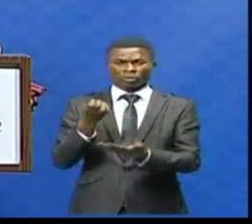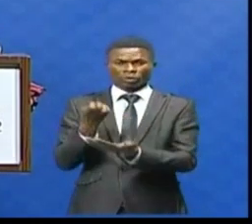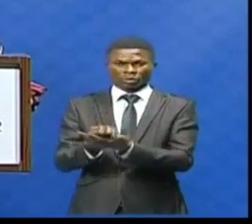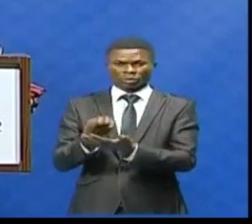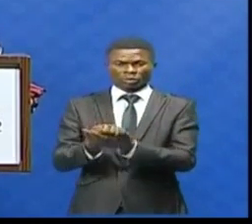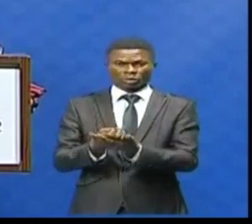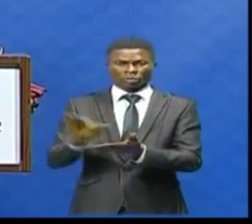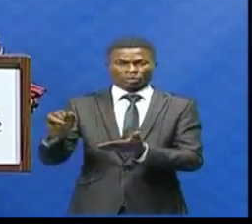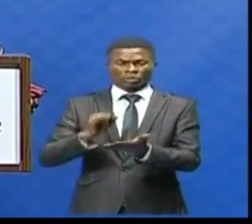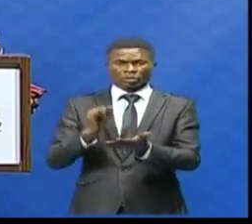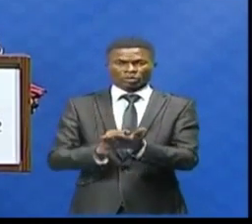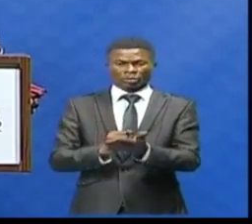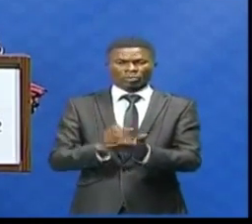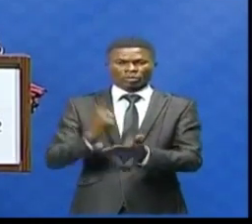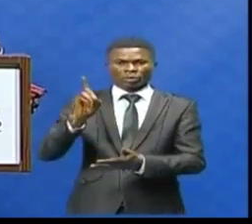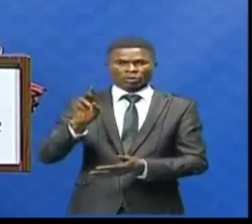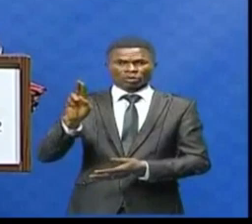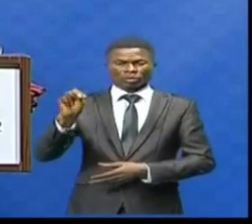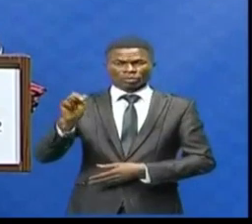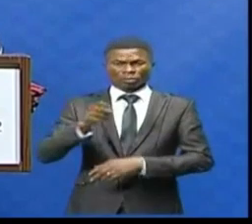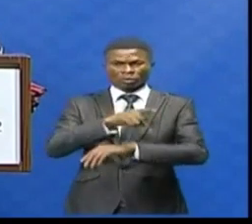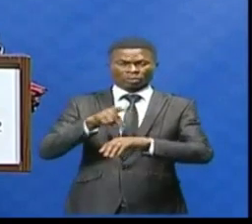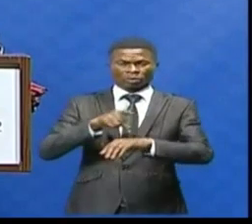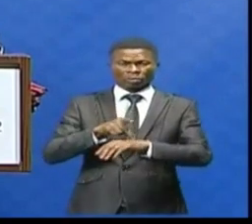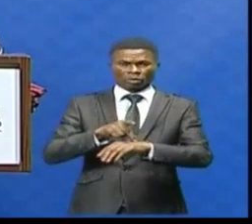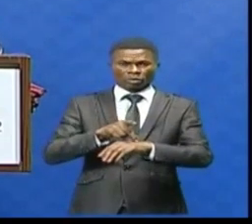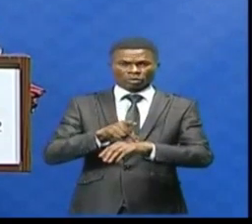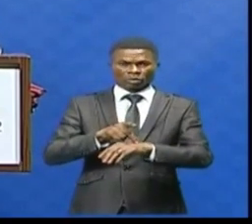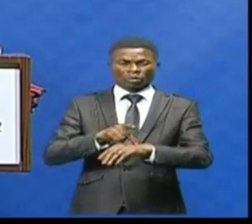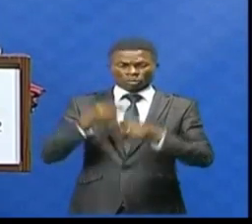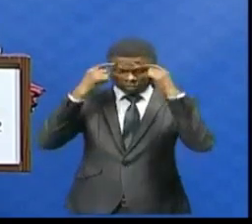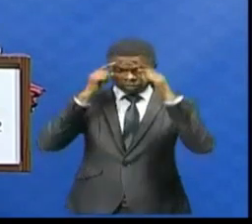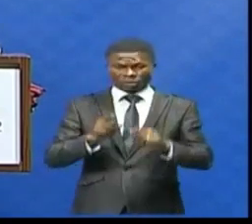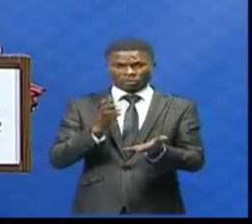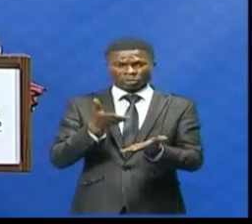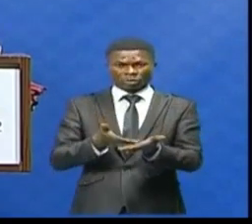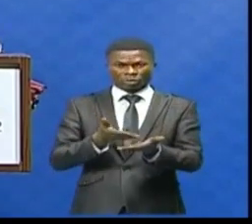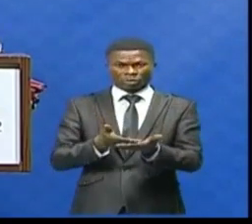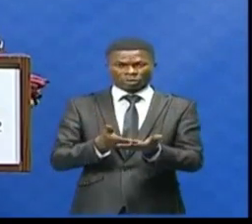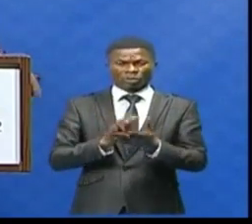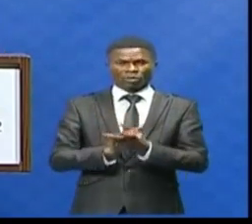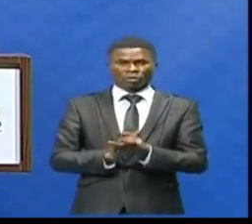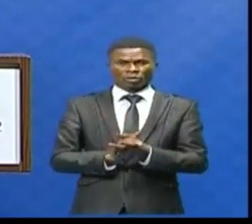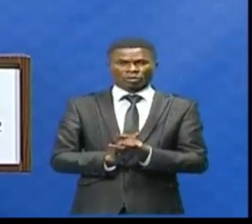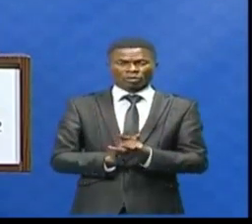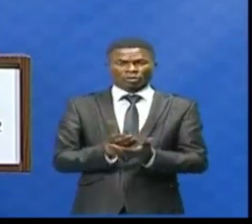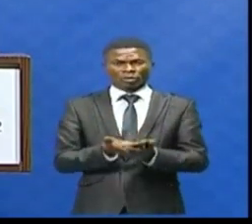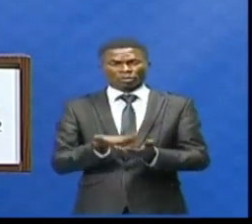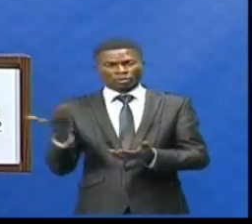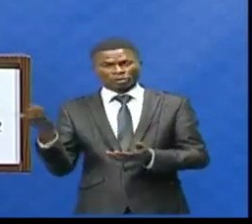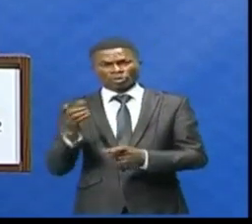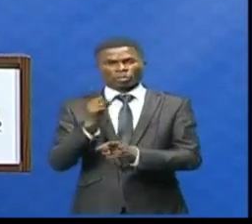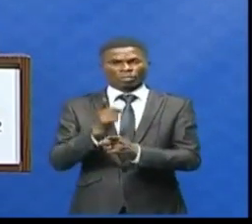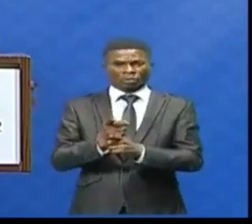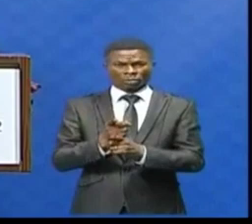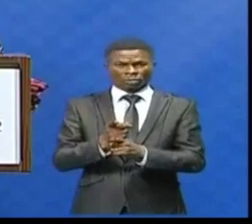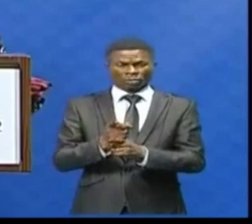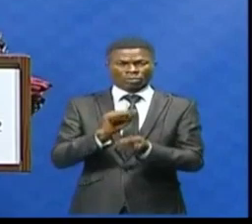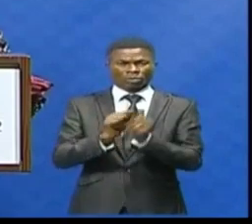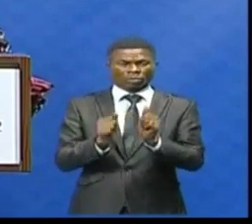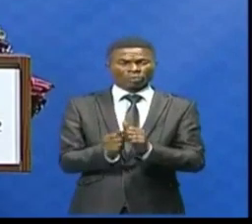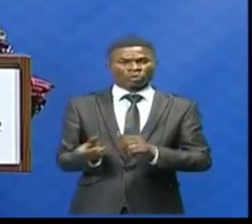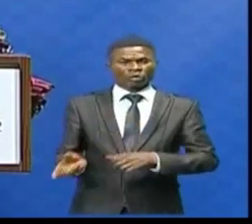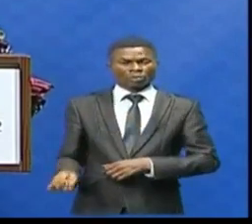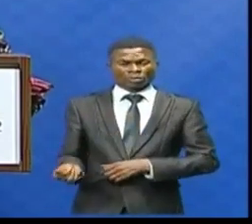fiscaux et douaniers sur une période donnée à déterminer excluant évidemment des cas